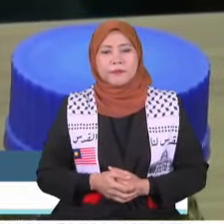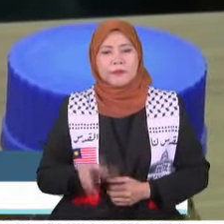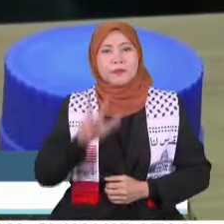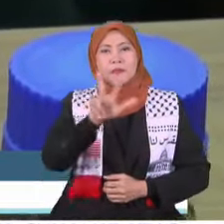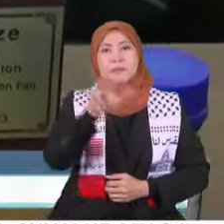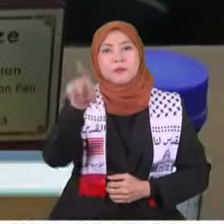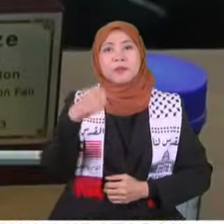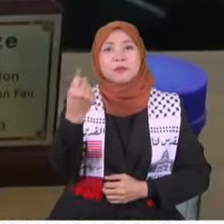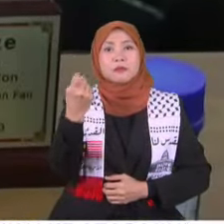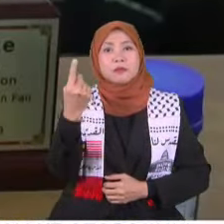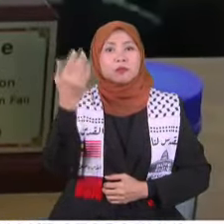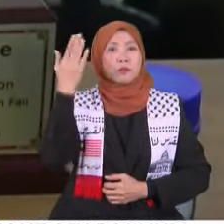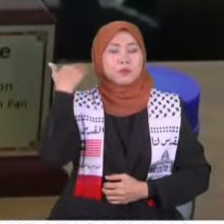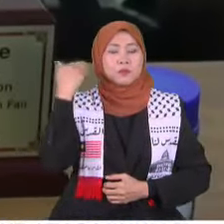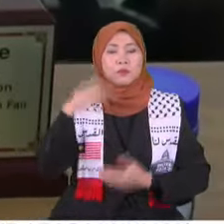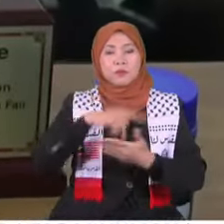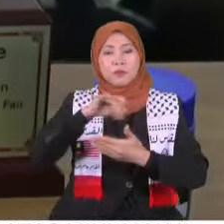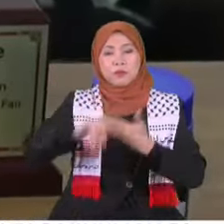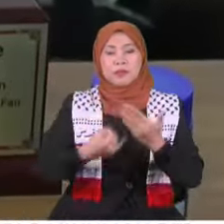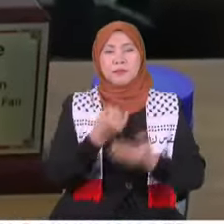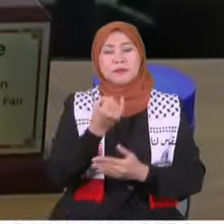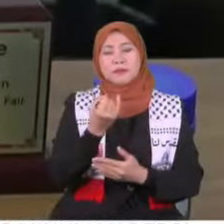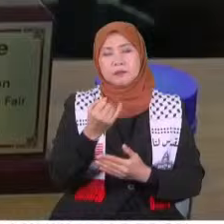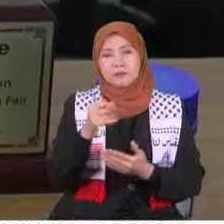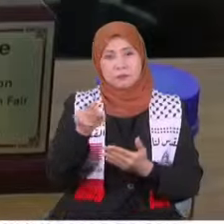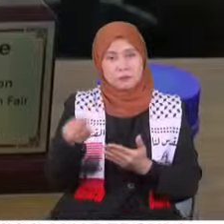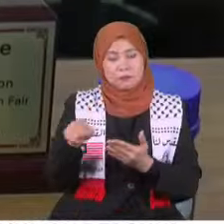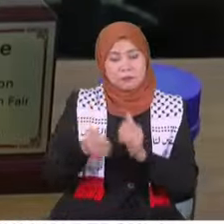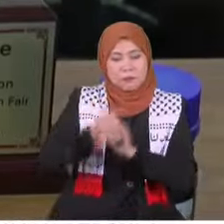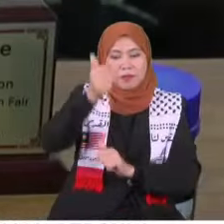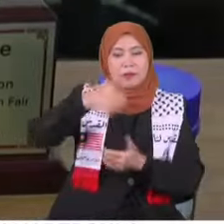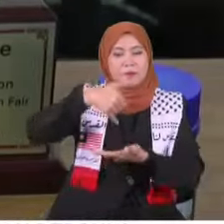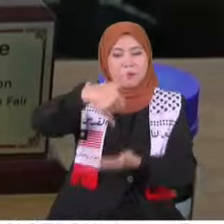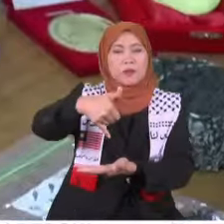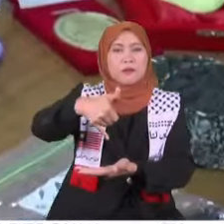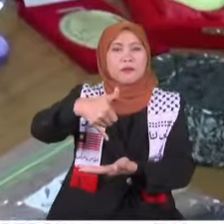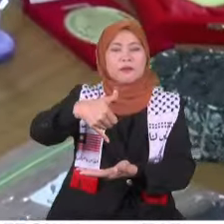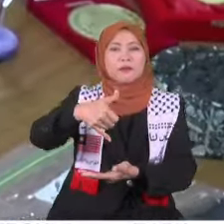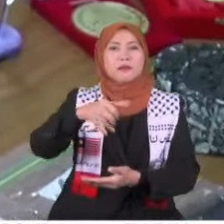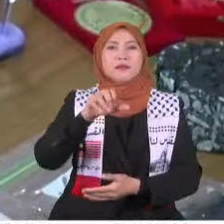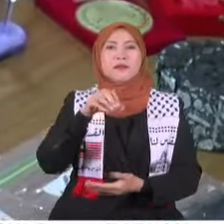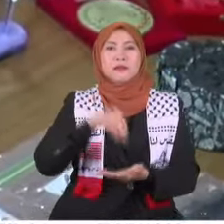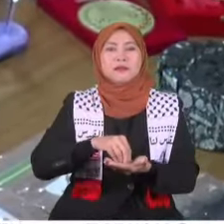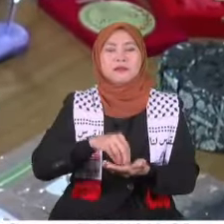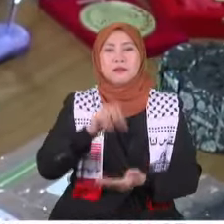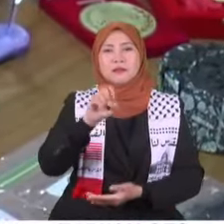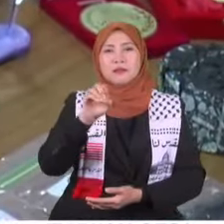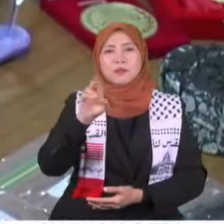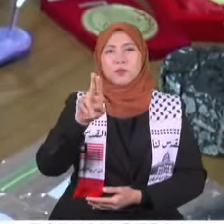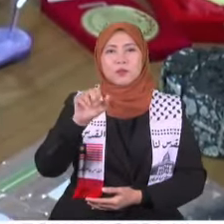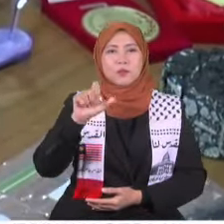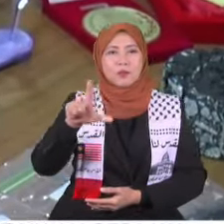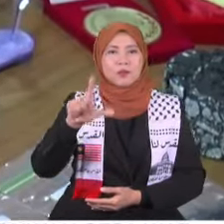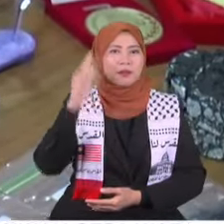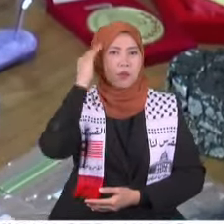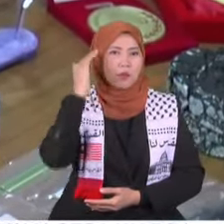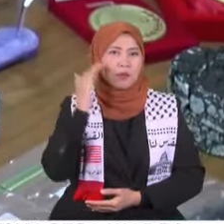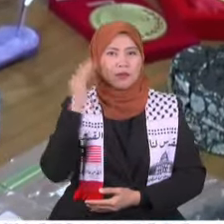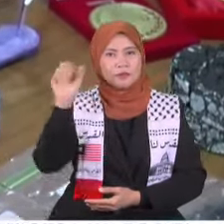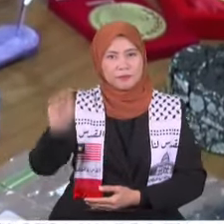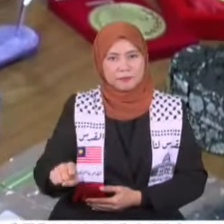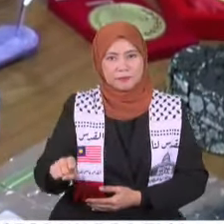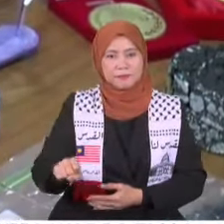3 November lalu, projek Asphalt SWB memenangi anugerah utama di Seoul International Invention Fair, Korea Selatan.